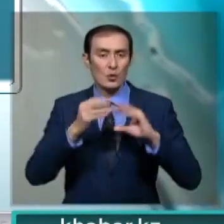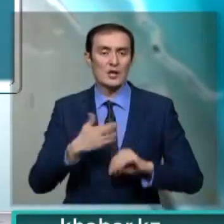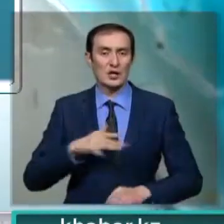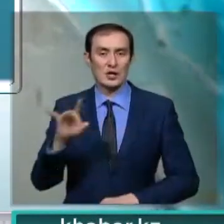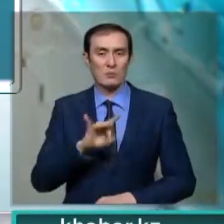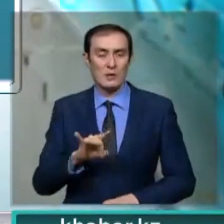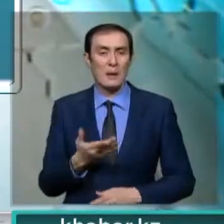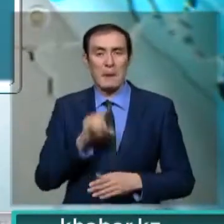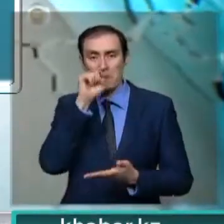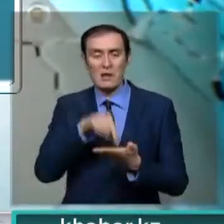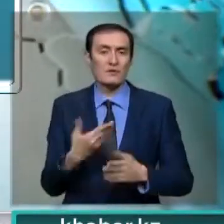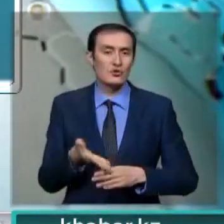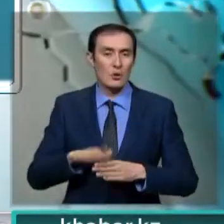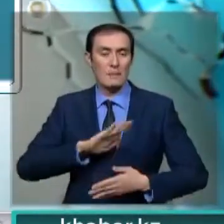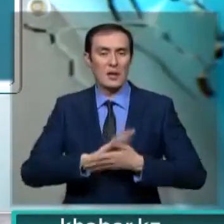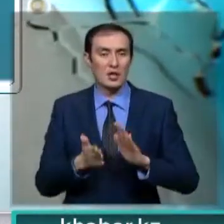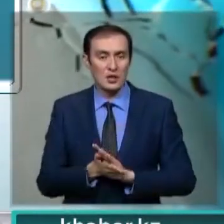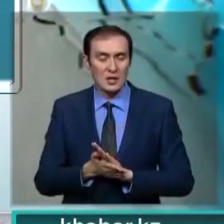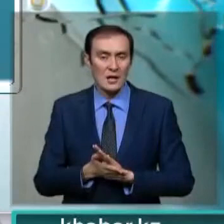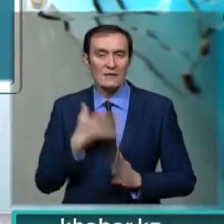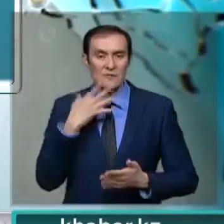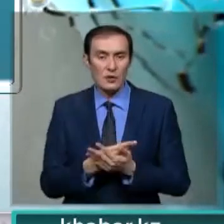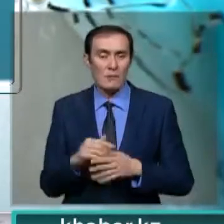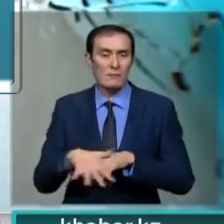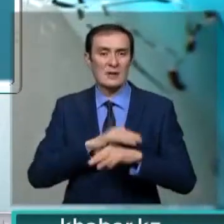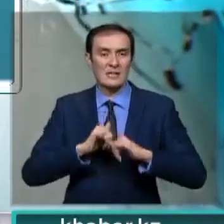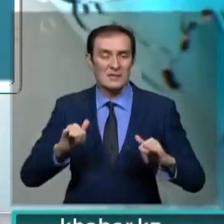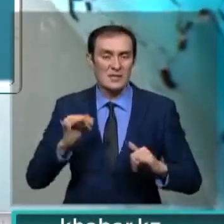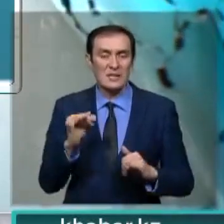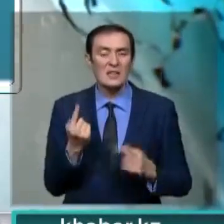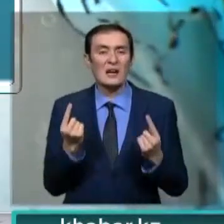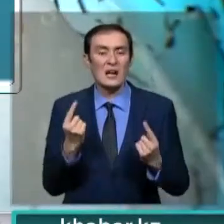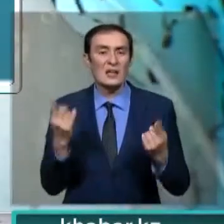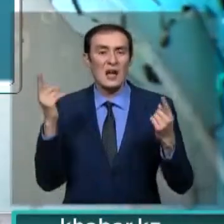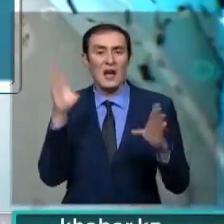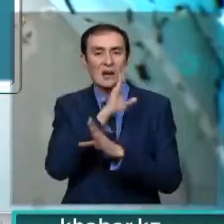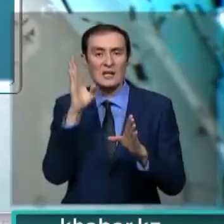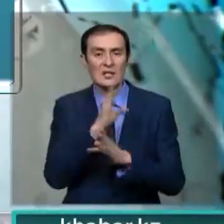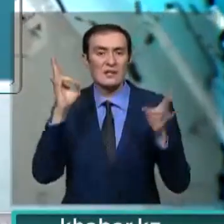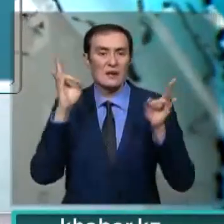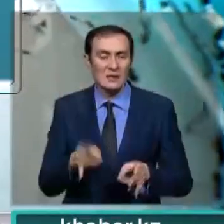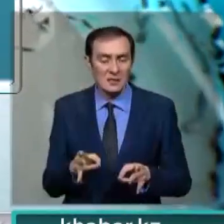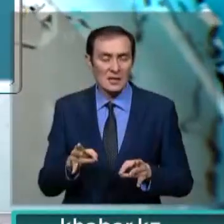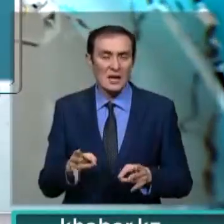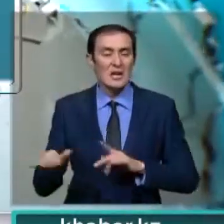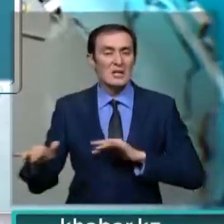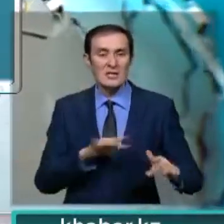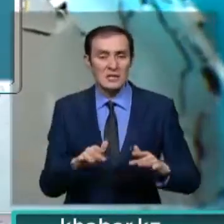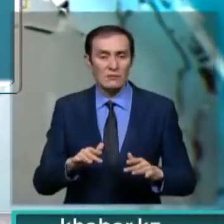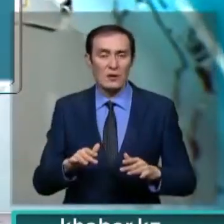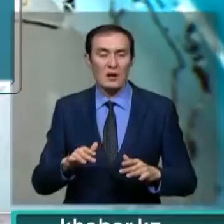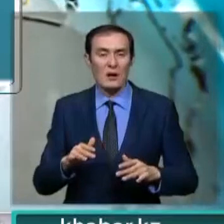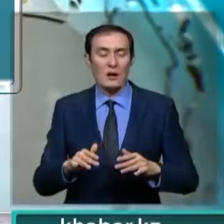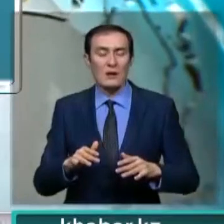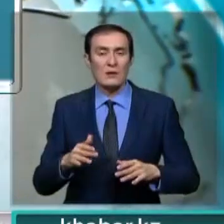оказалась в тяжелейшем положении своем социальном развитии и на грани экологического кризиса действуя методом слона в посудной